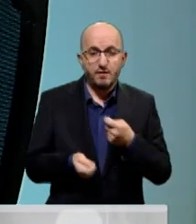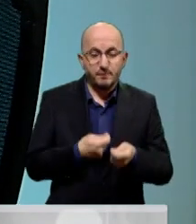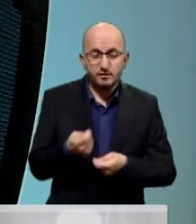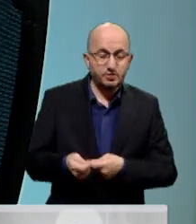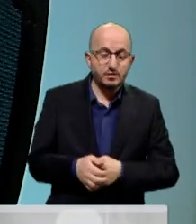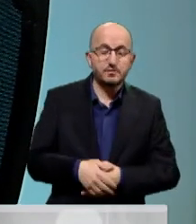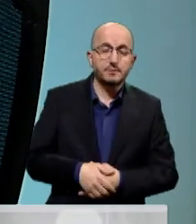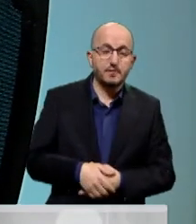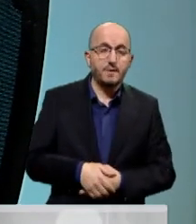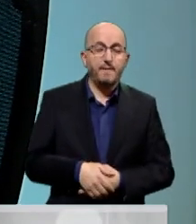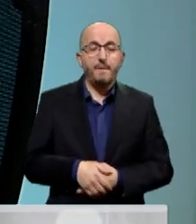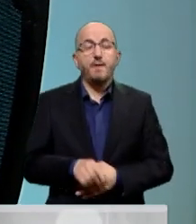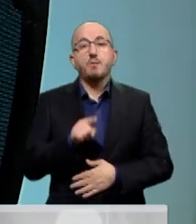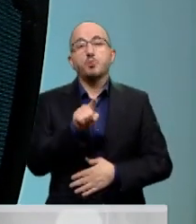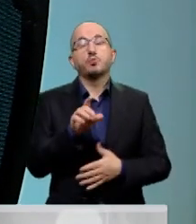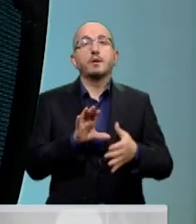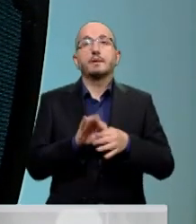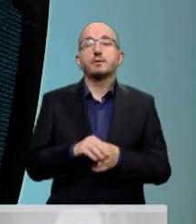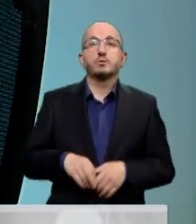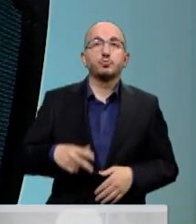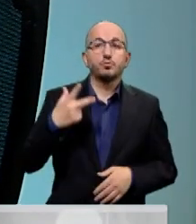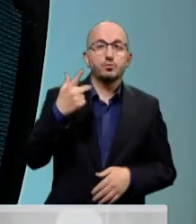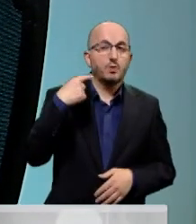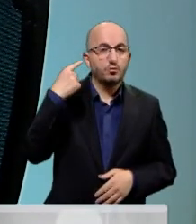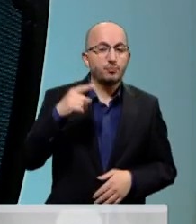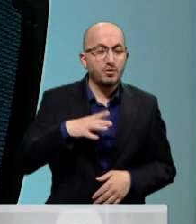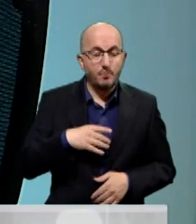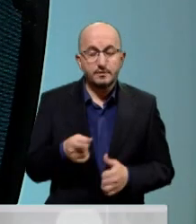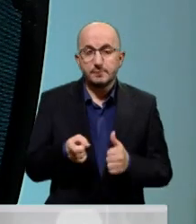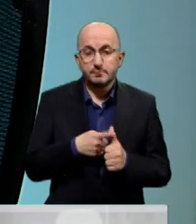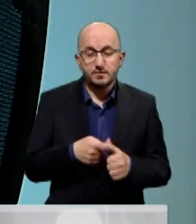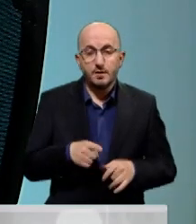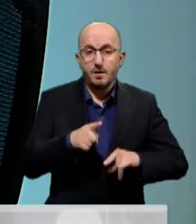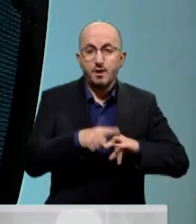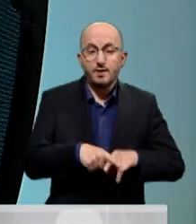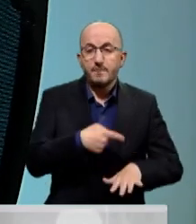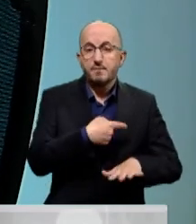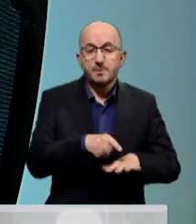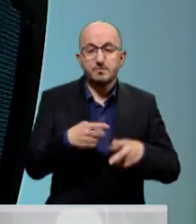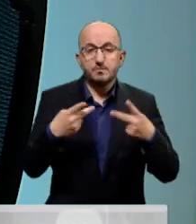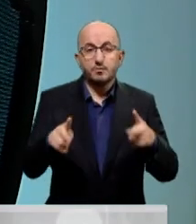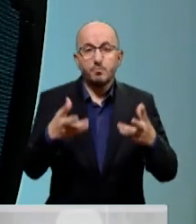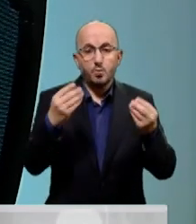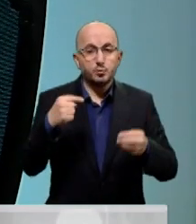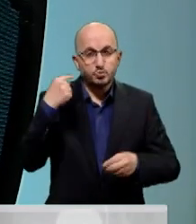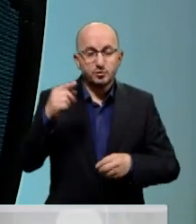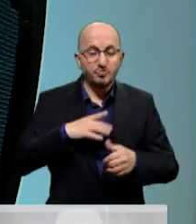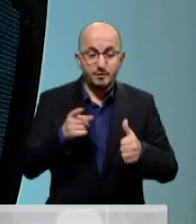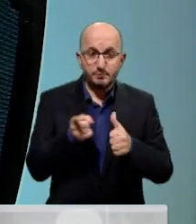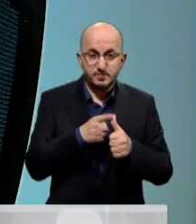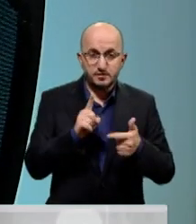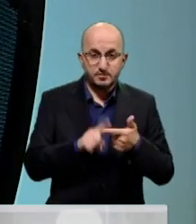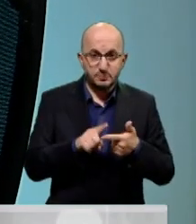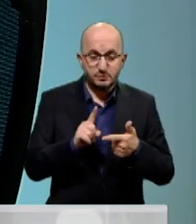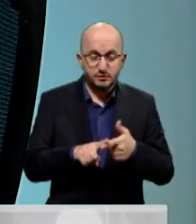Hatta Bununla ilgili 3 tane kanaat vardır bir Hanefi mezhebinde mübah olduğu kanaatı var bir